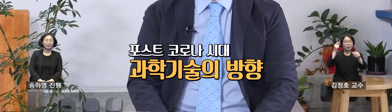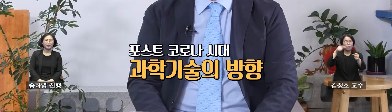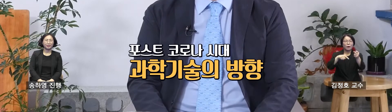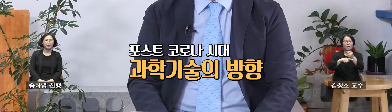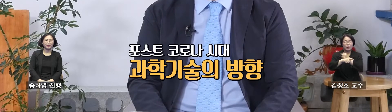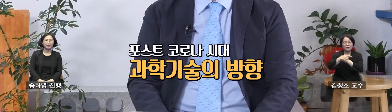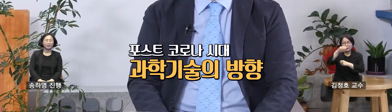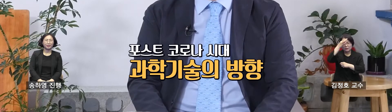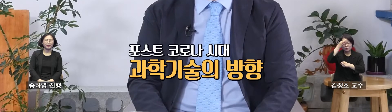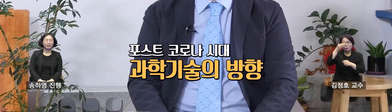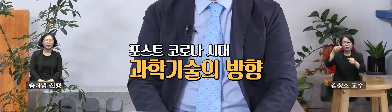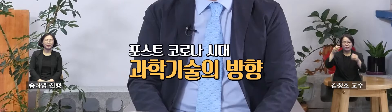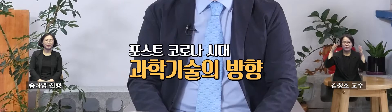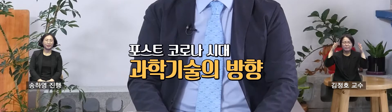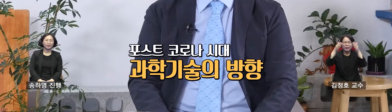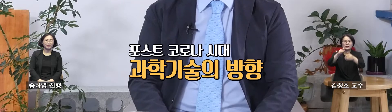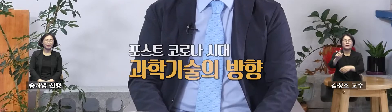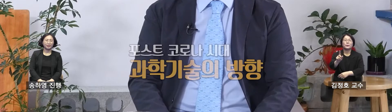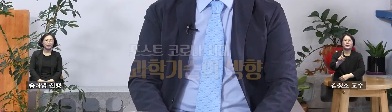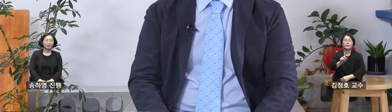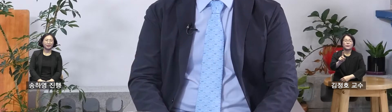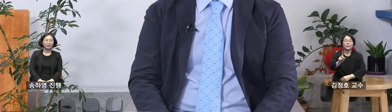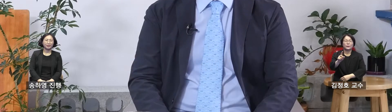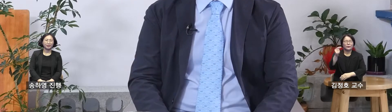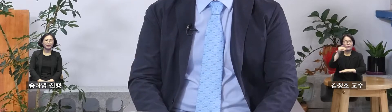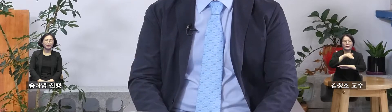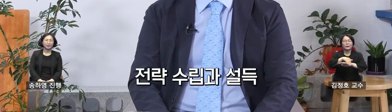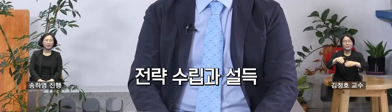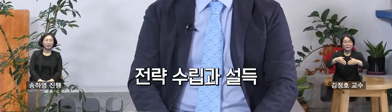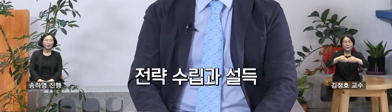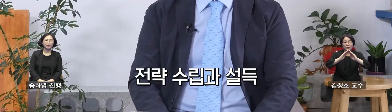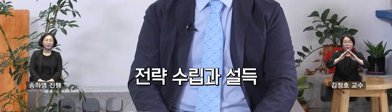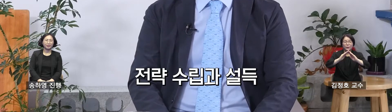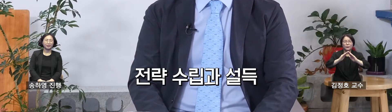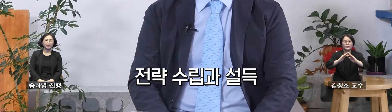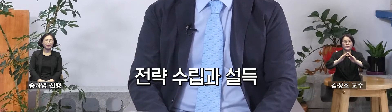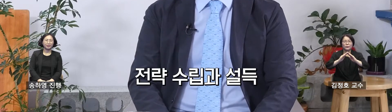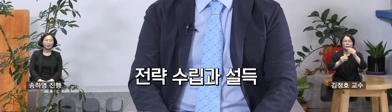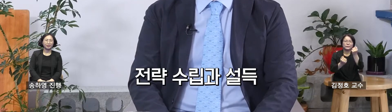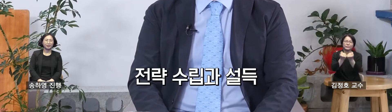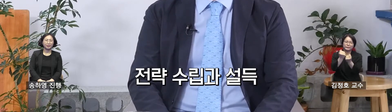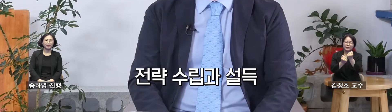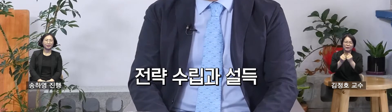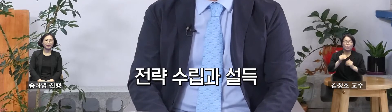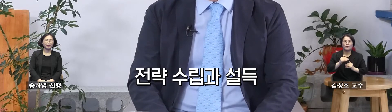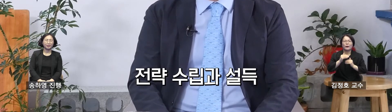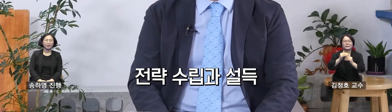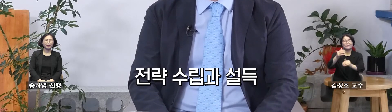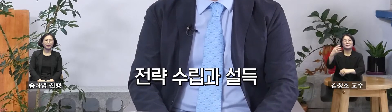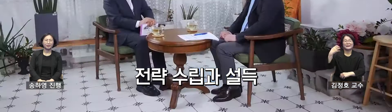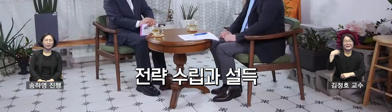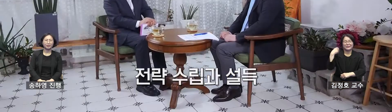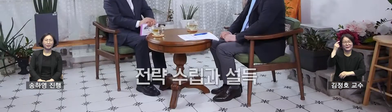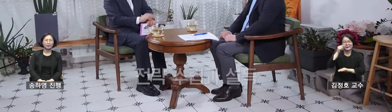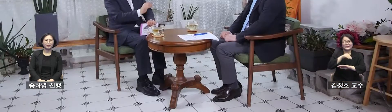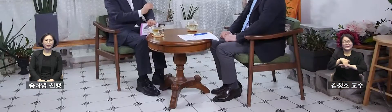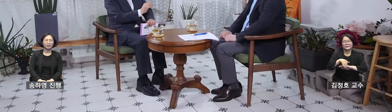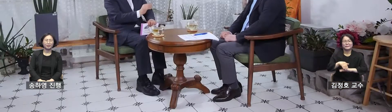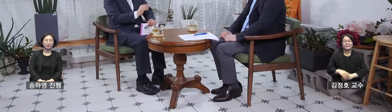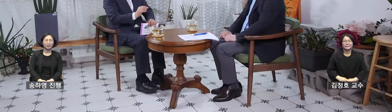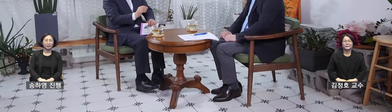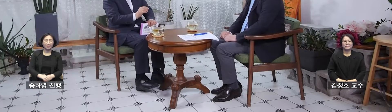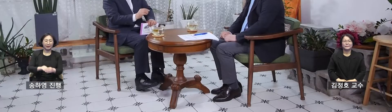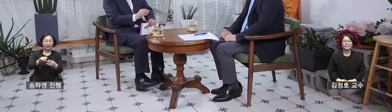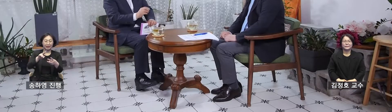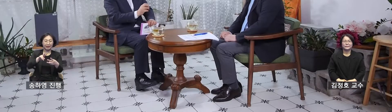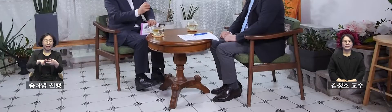어떤 방향으로 나가야 될지 그런 전략을 수립하고 설득해가는 과정을 하려고 합니다. 그 센터는